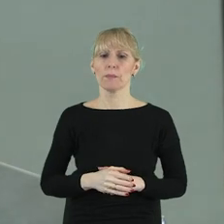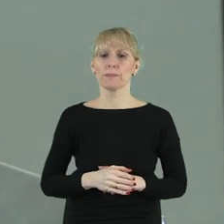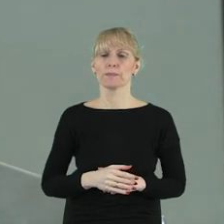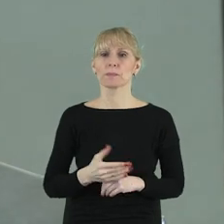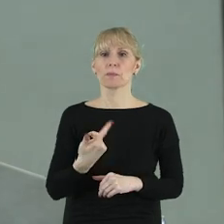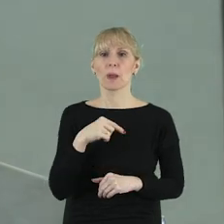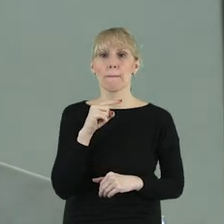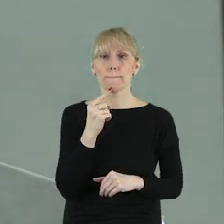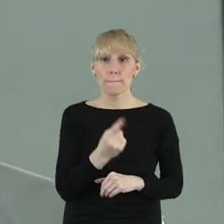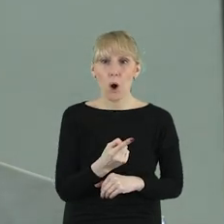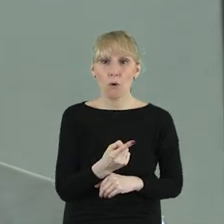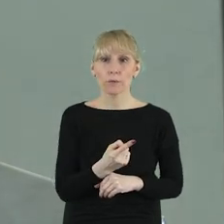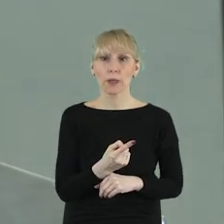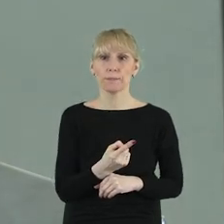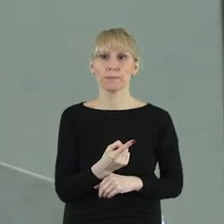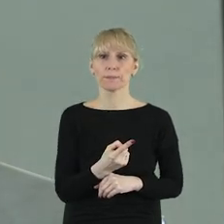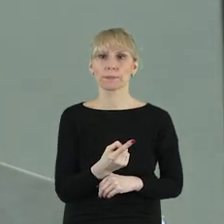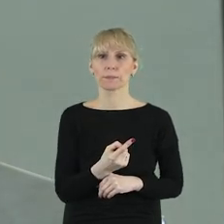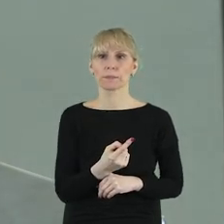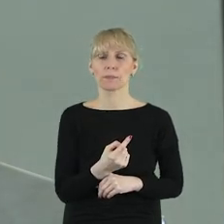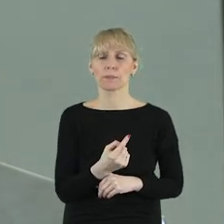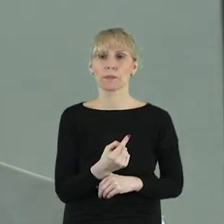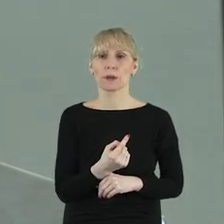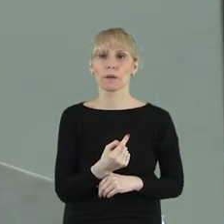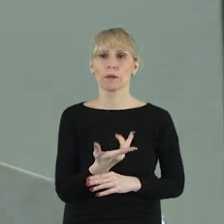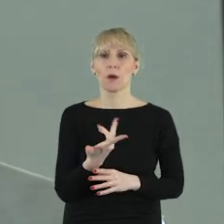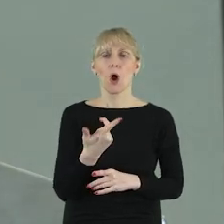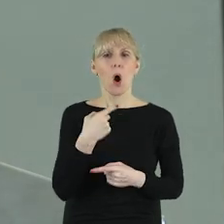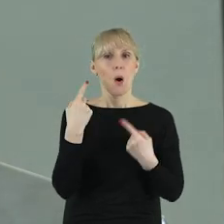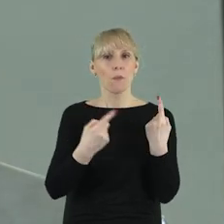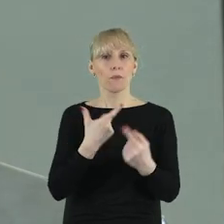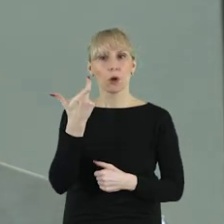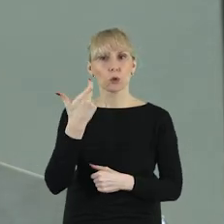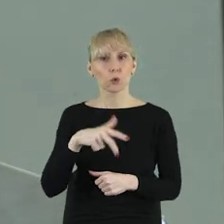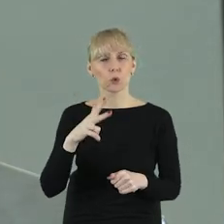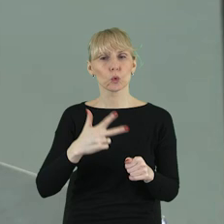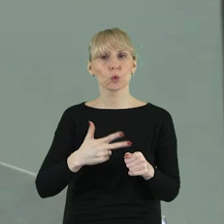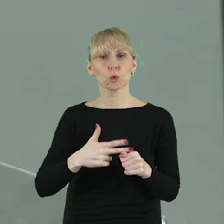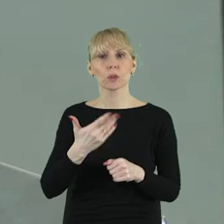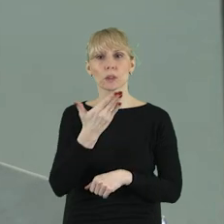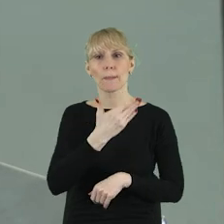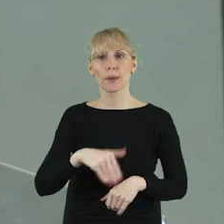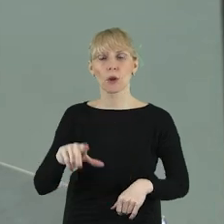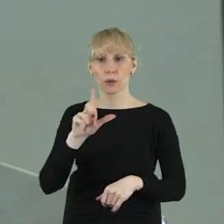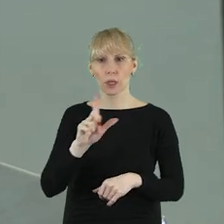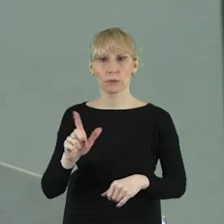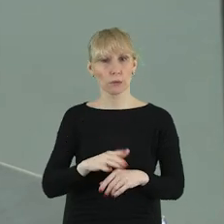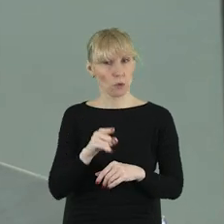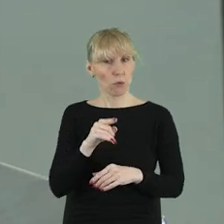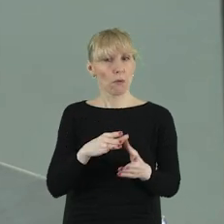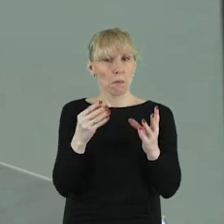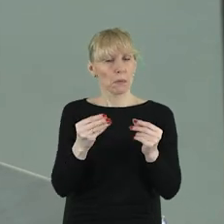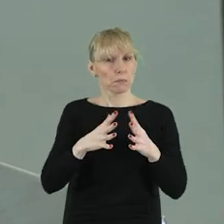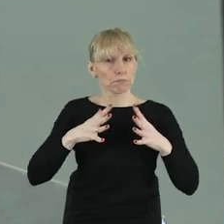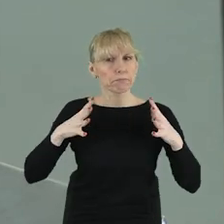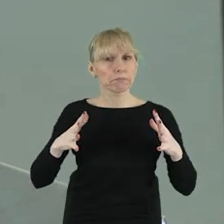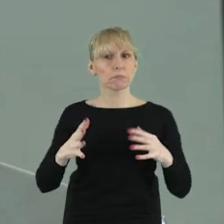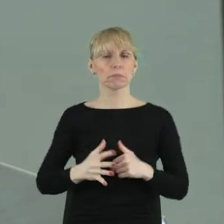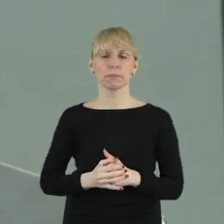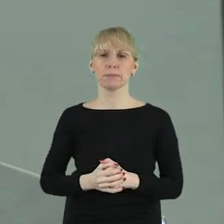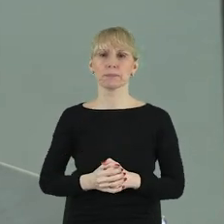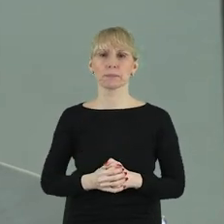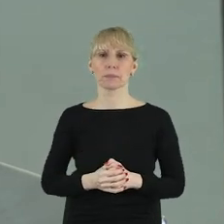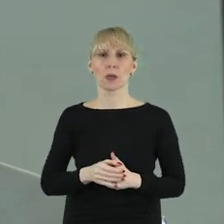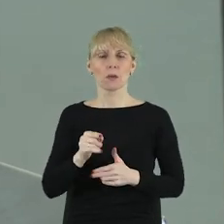ale powiem tylko tyle. Mówimy o 130 milionach złotych, o ogromnych pieniądzach i o